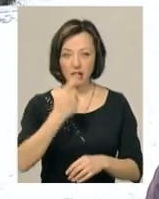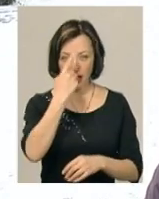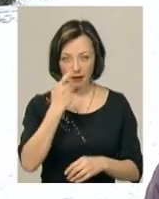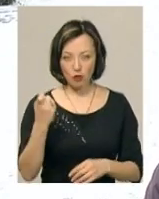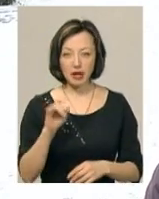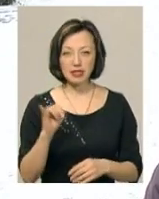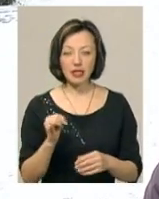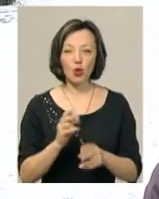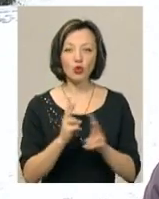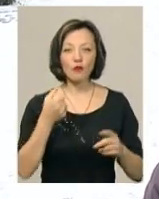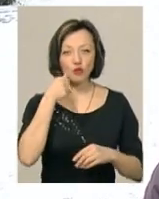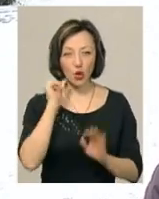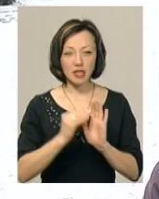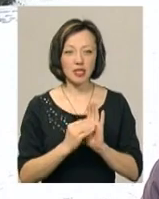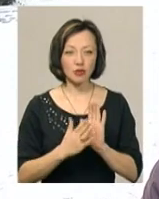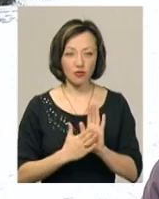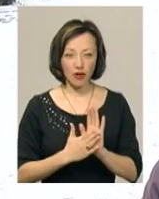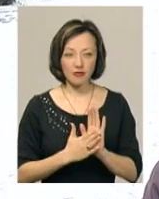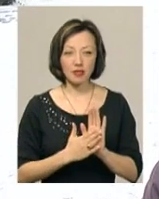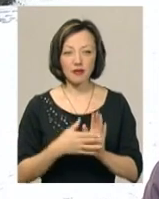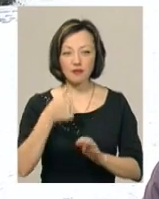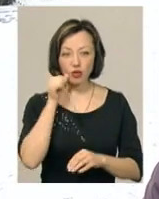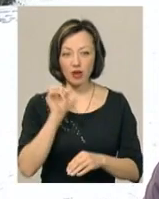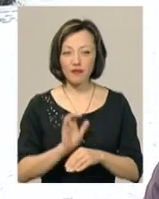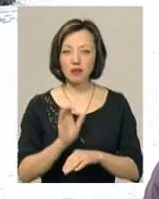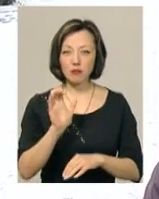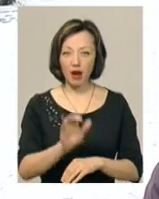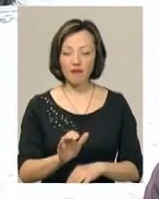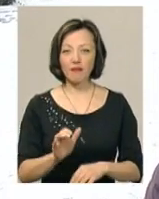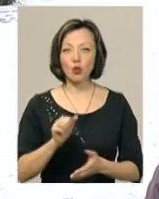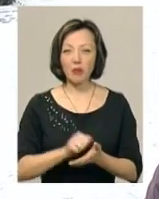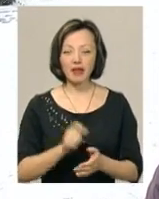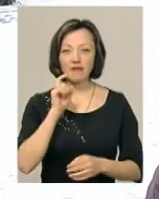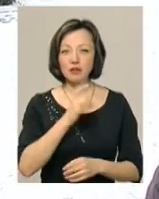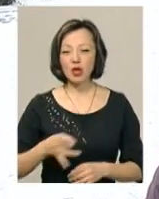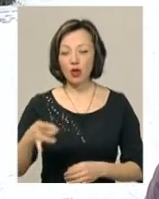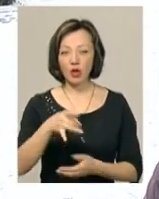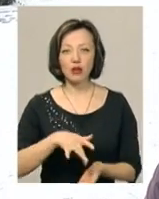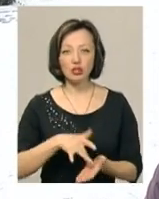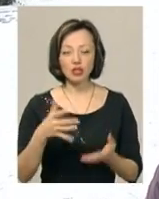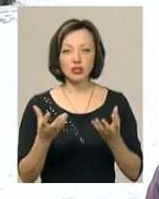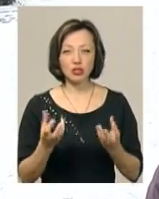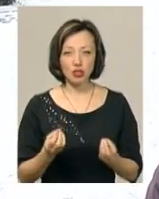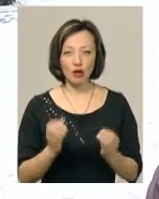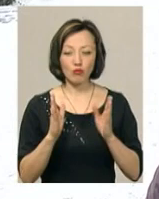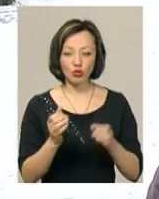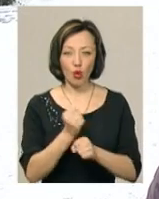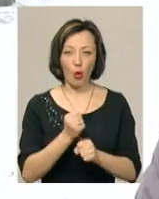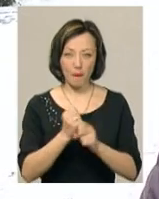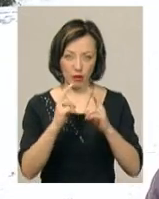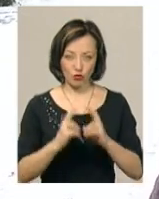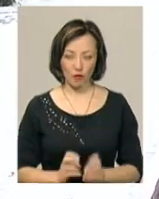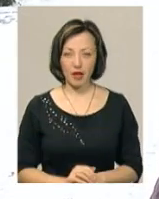і ті, хто вчора зареєструвався і вчора відправив документи до Вінницького регіонального центру, вони будуть